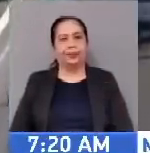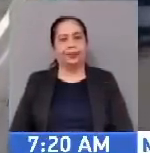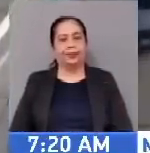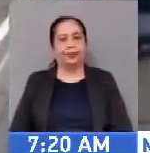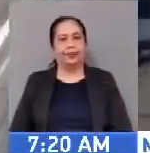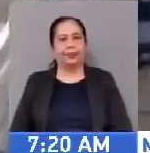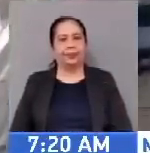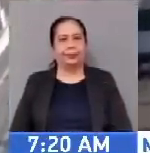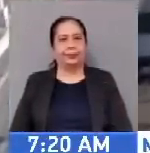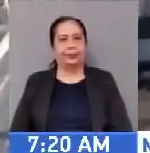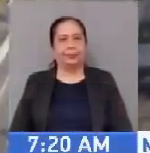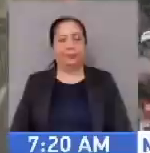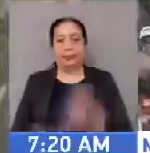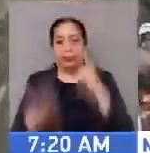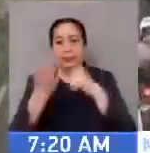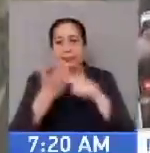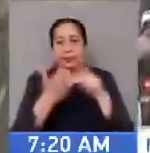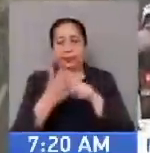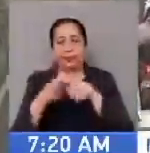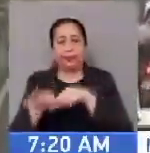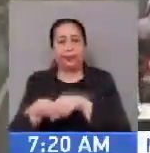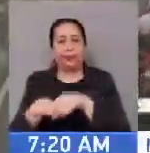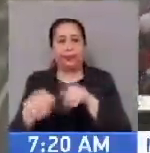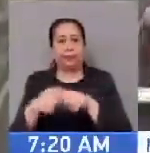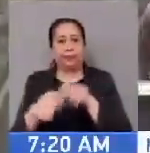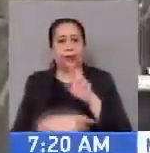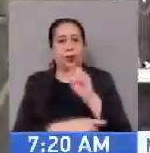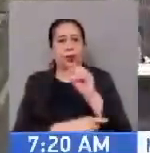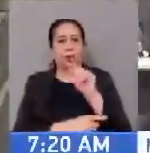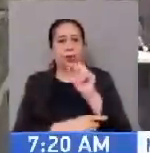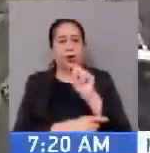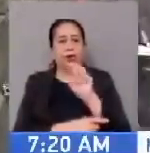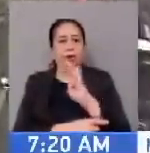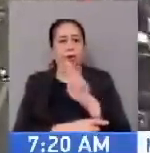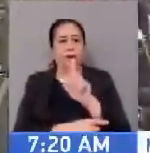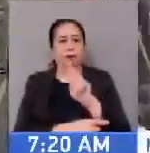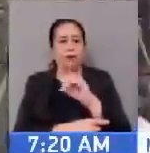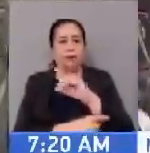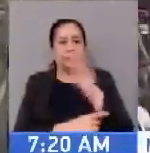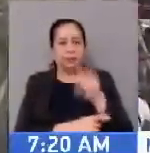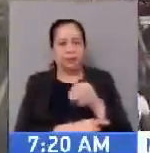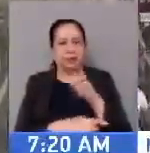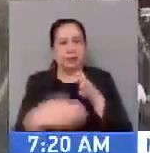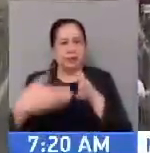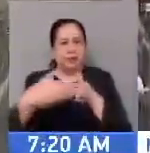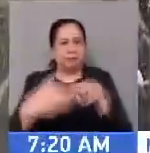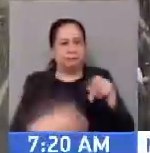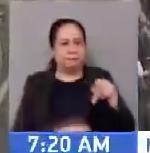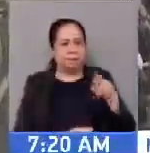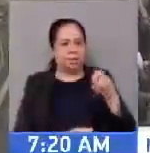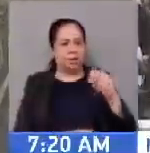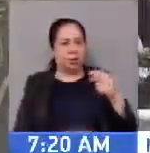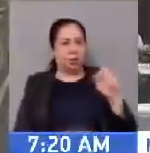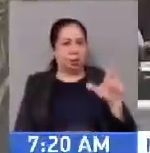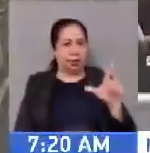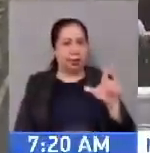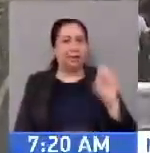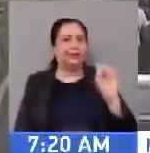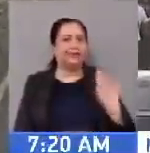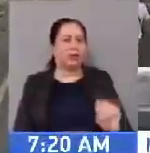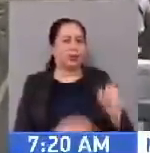Silipin naman natin ang traffic sa Rojas Boulevard sa Maynila. Kanto po yan ang Pedro Hill, southbound lane po yan na papuntang